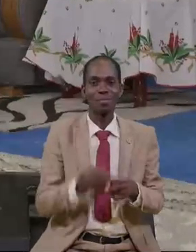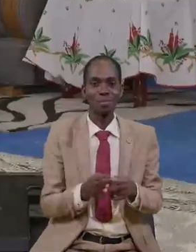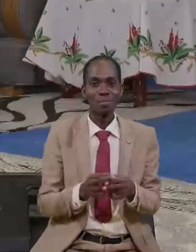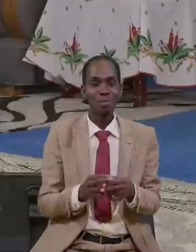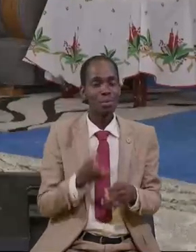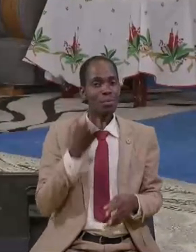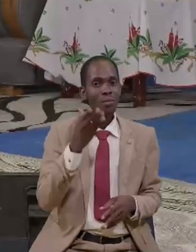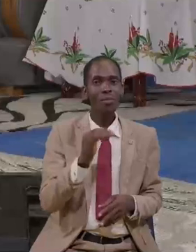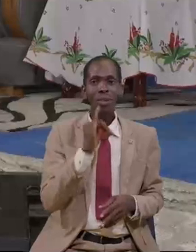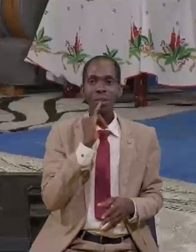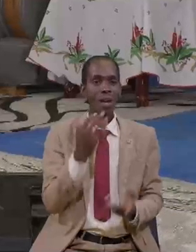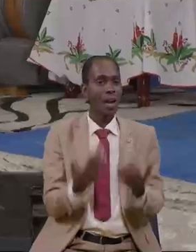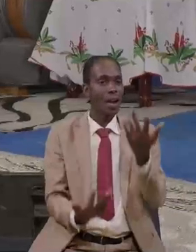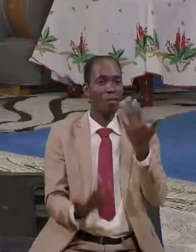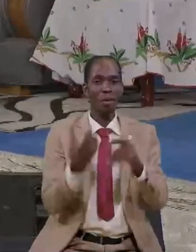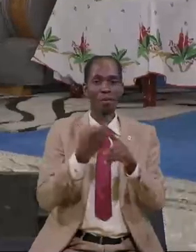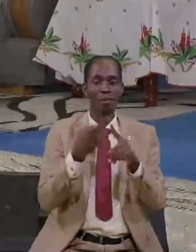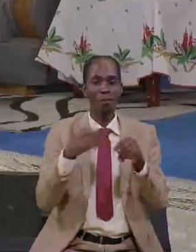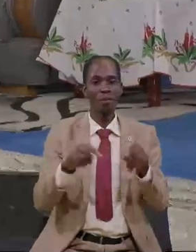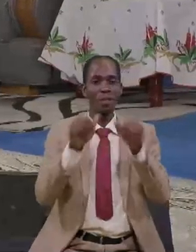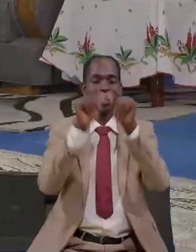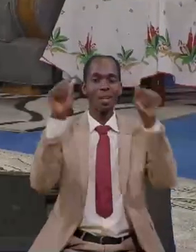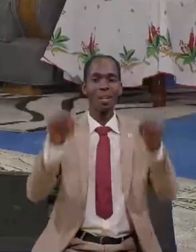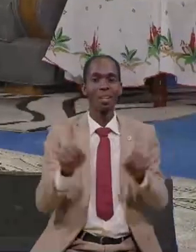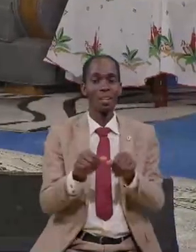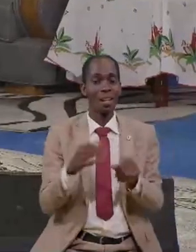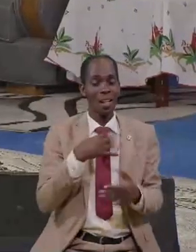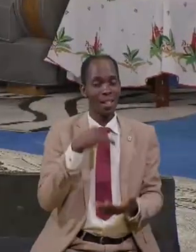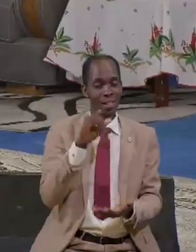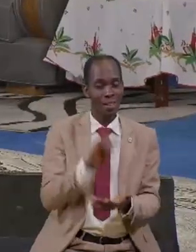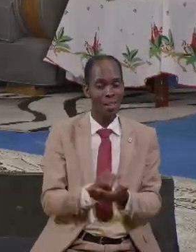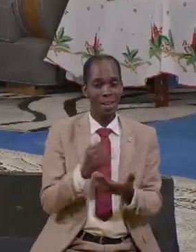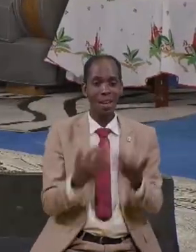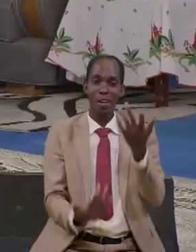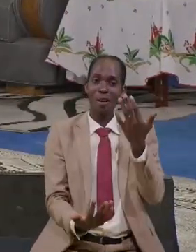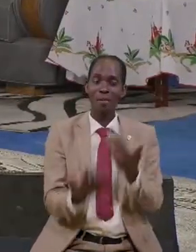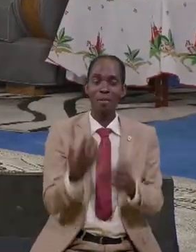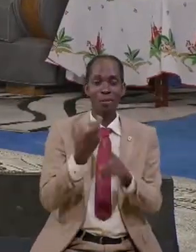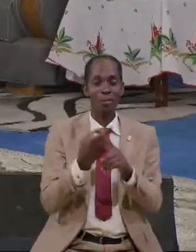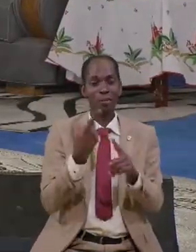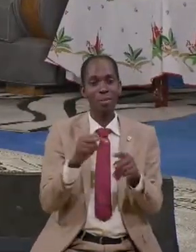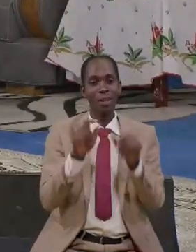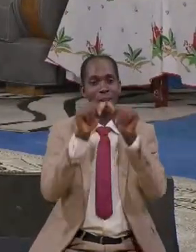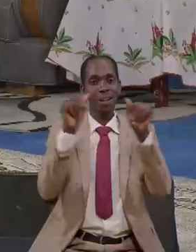Il y a un feu de l'autel. Et ce feu de l'autel